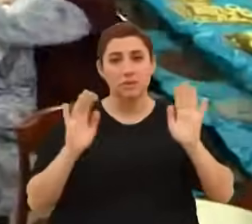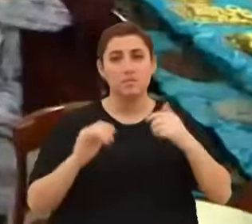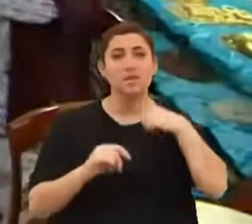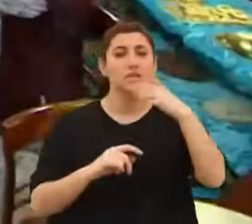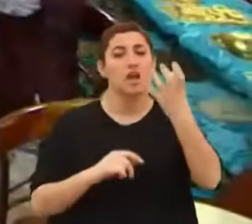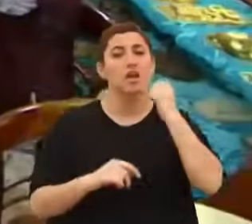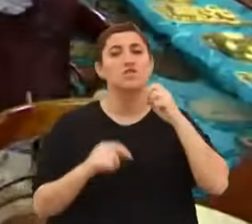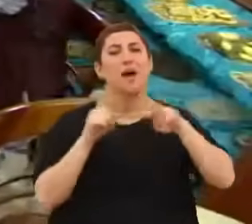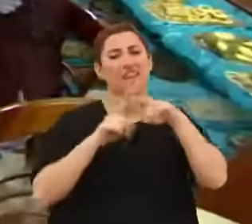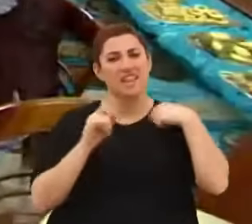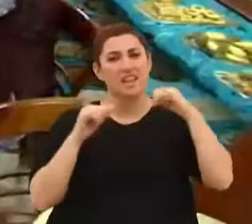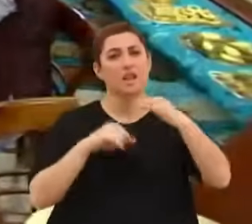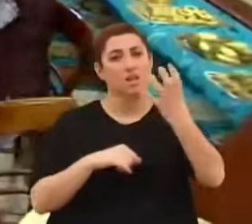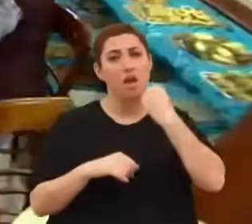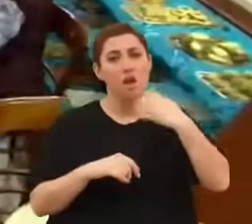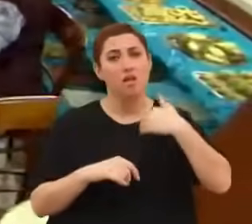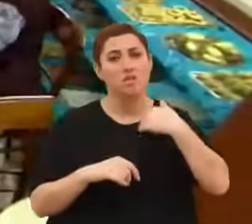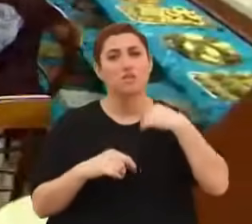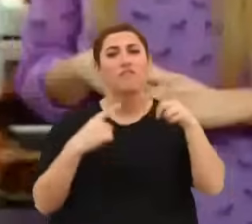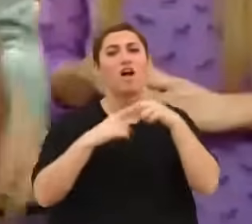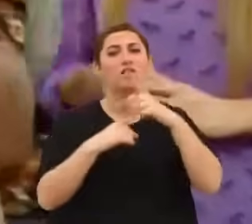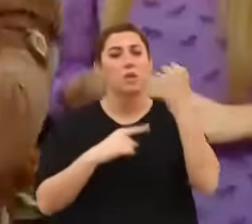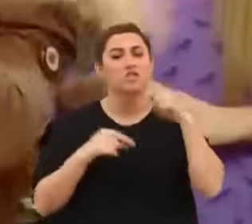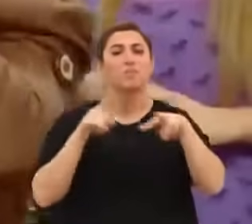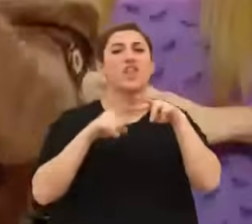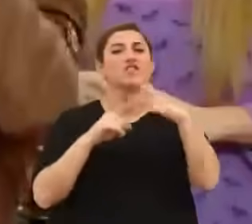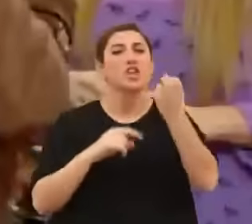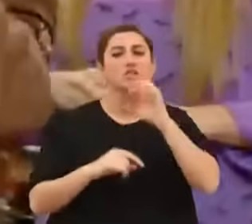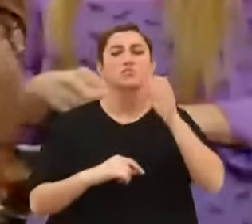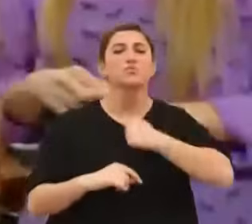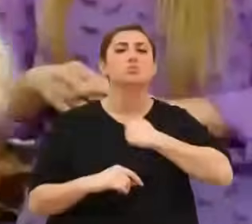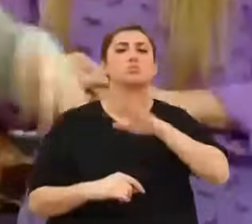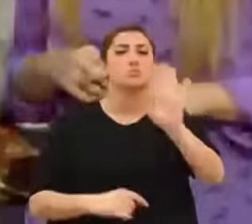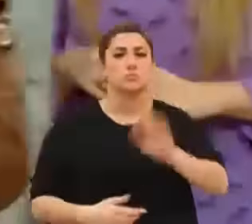sana alacağım. Ayten'i alacağım. Fatma alacağım. Necla alacağım. İyice yarasa.